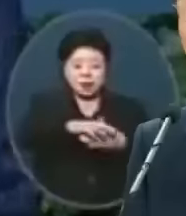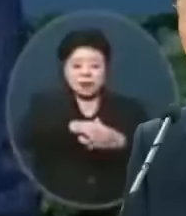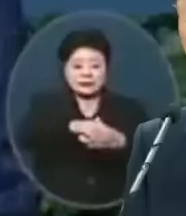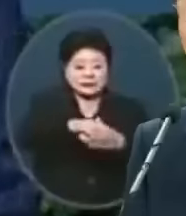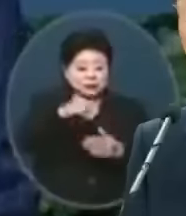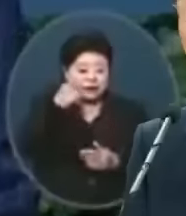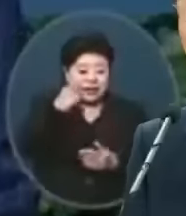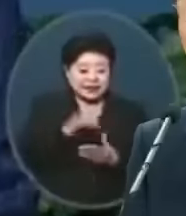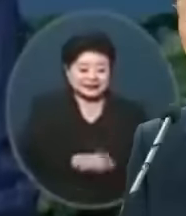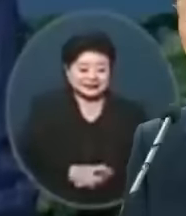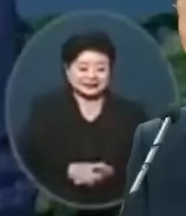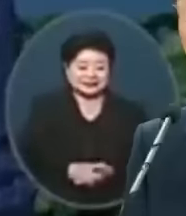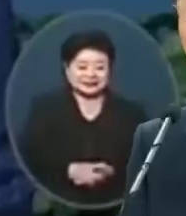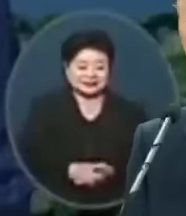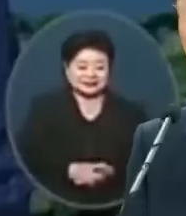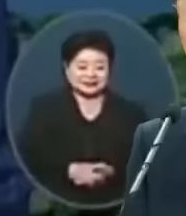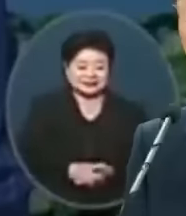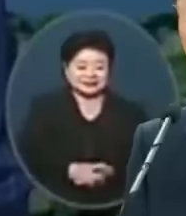못한다.